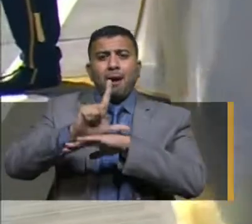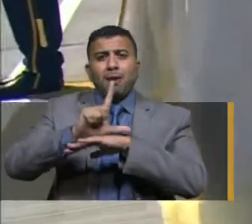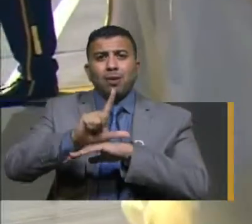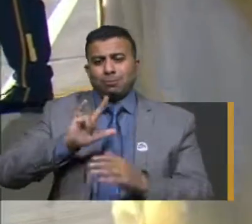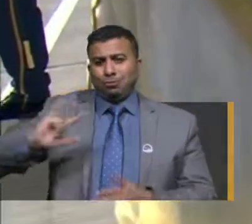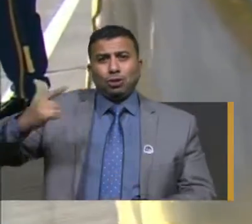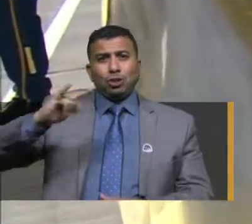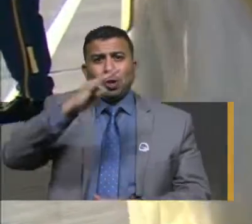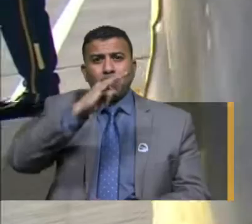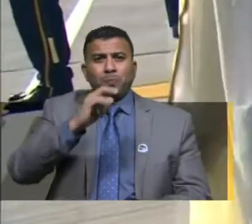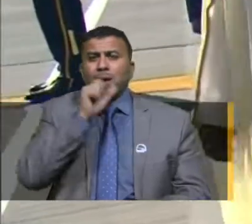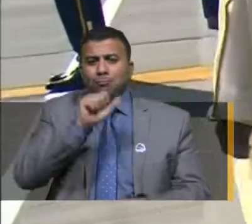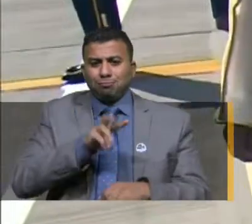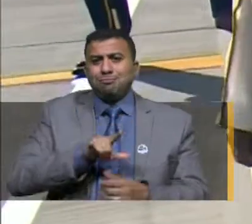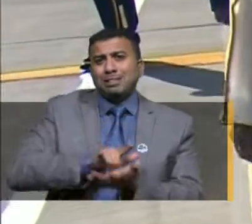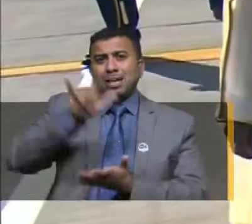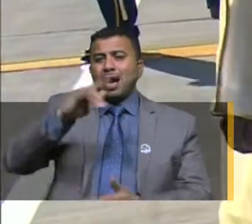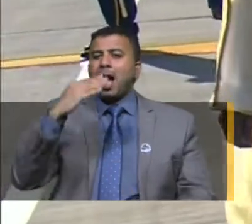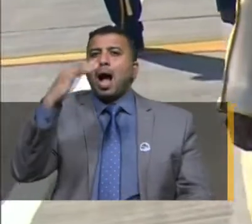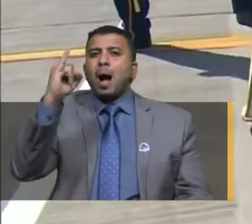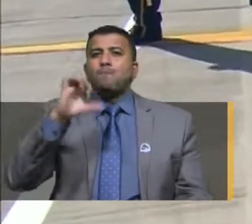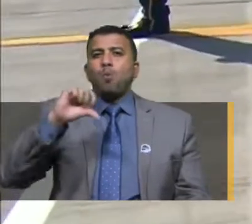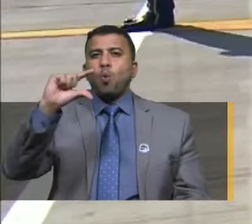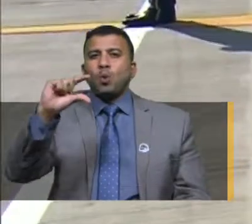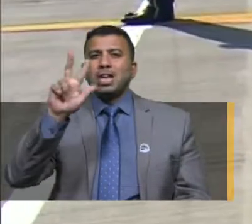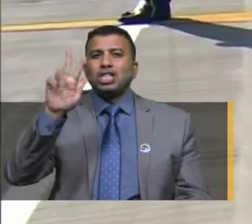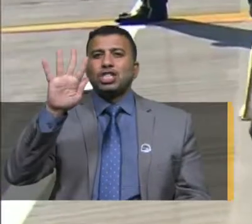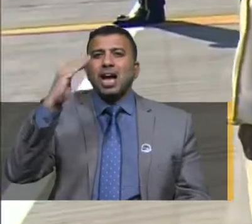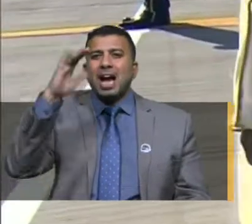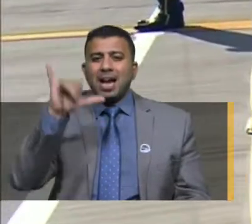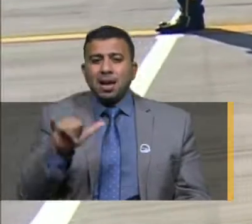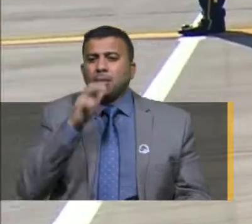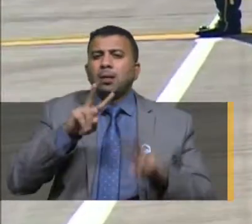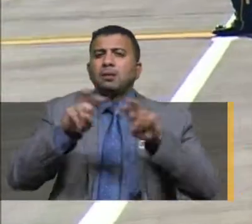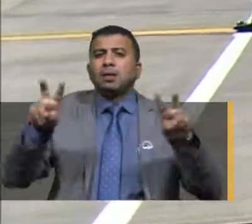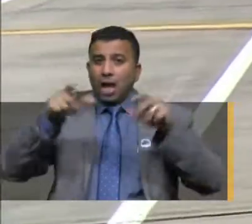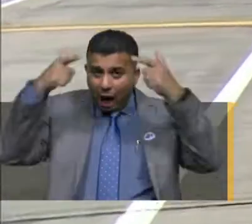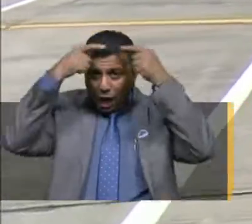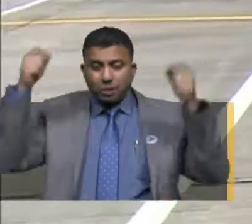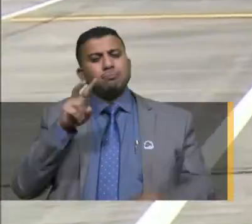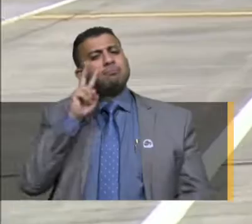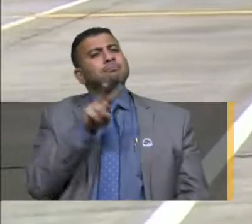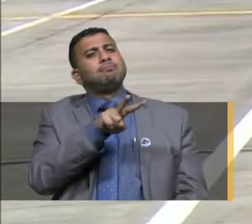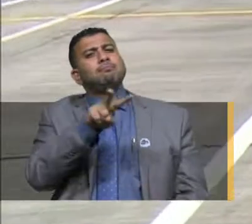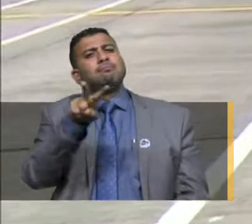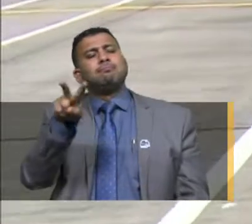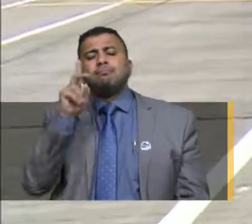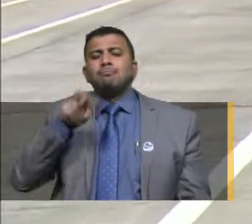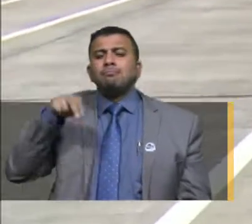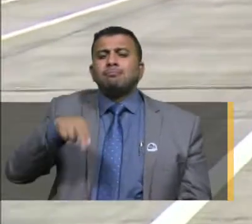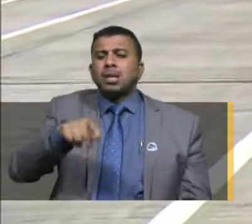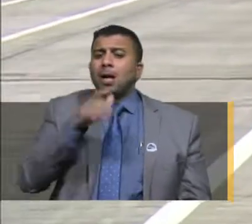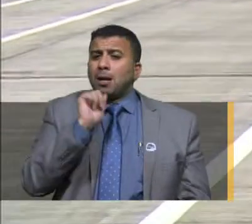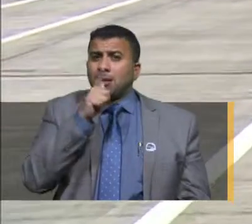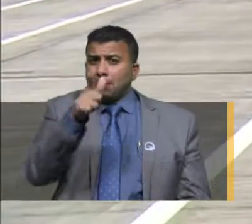الجوية العميد ركن طيار حمود علي الشحي بالتفتيش على طابور الخريجين. بعدها مر